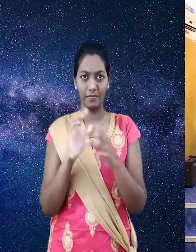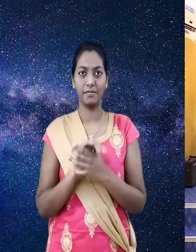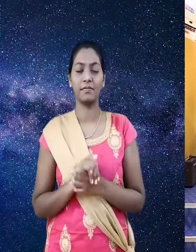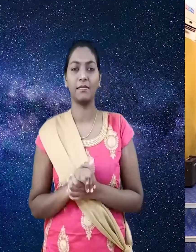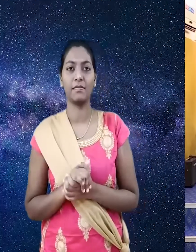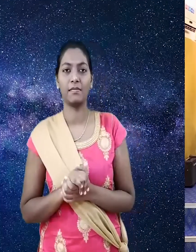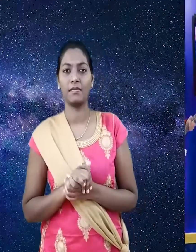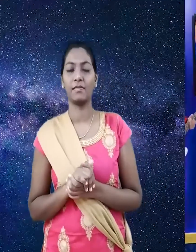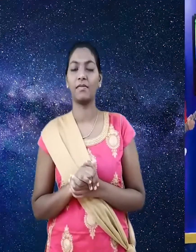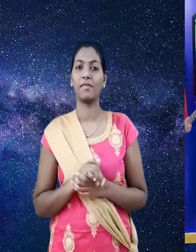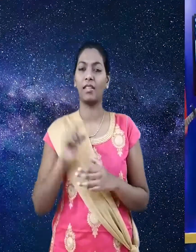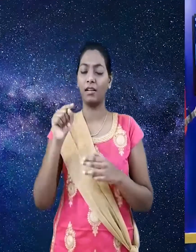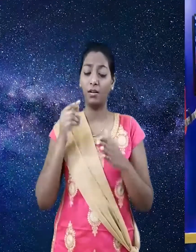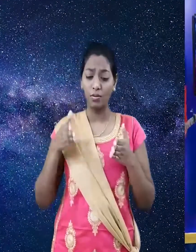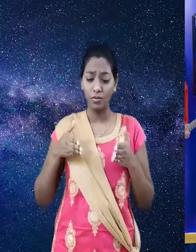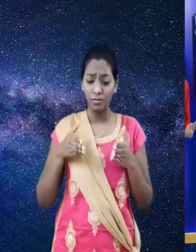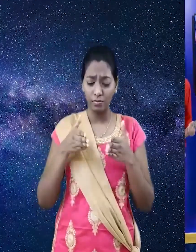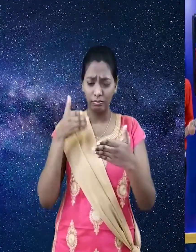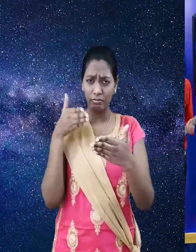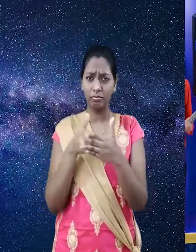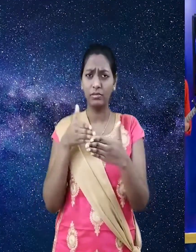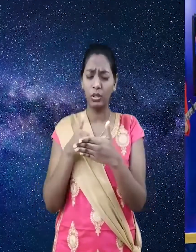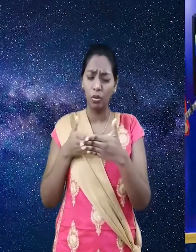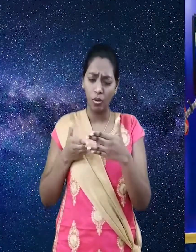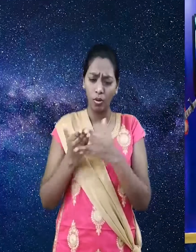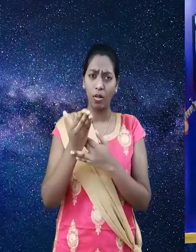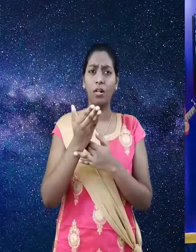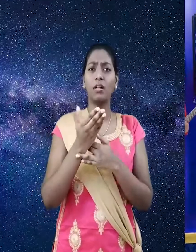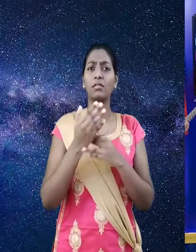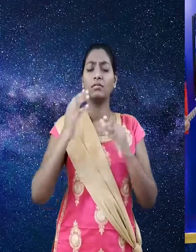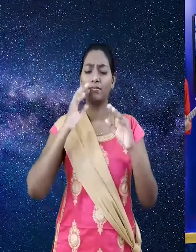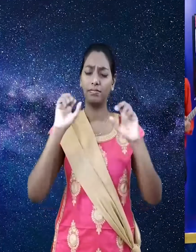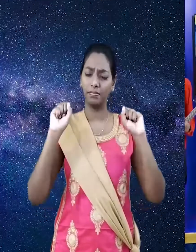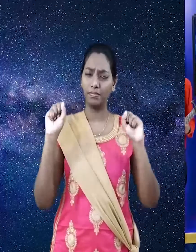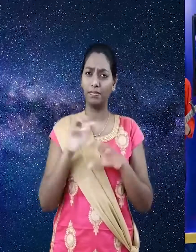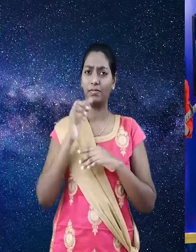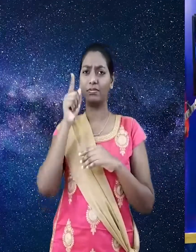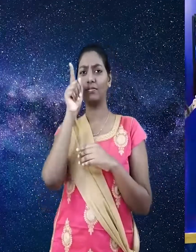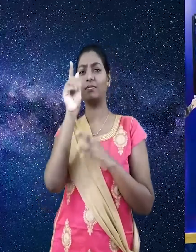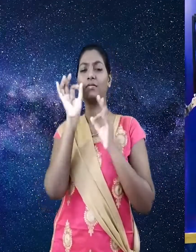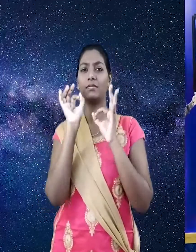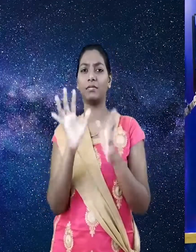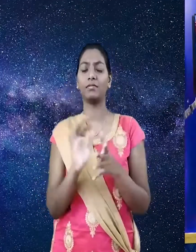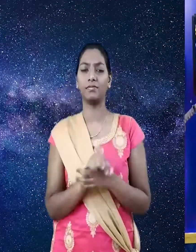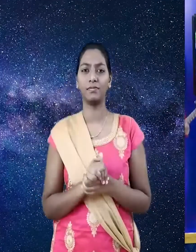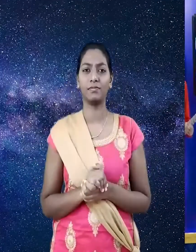हालेलुया। वो मार बनाने वाला, चमत्कार करने वाला,